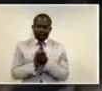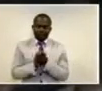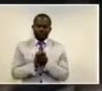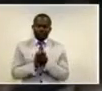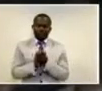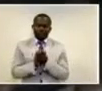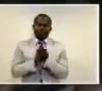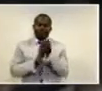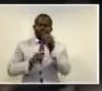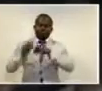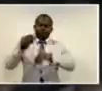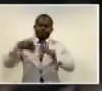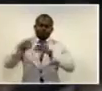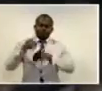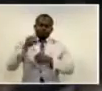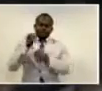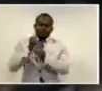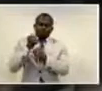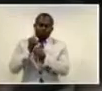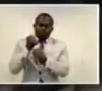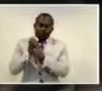isoko imikorere umukore